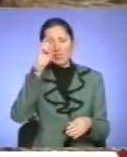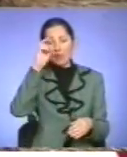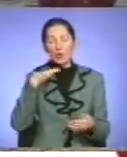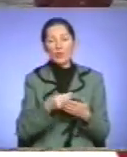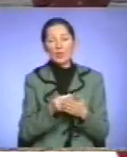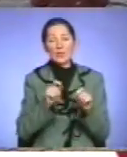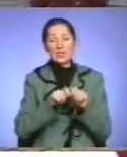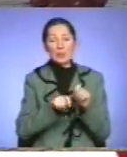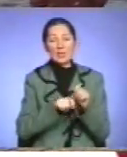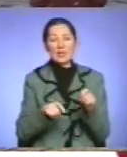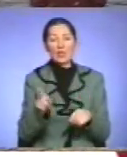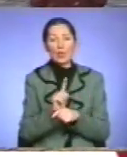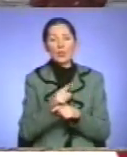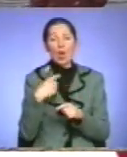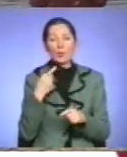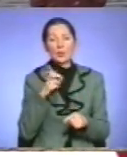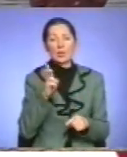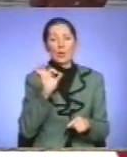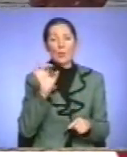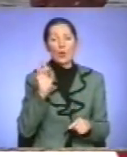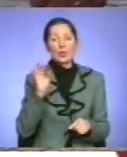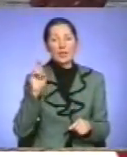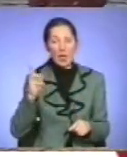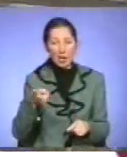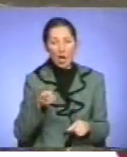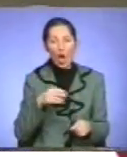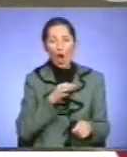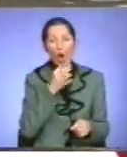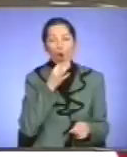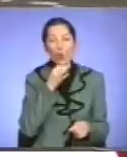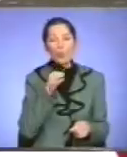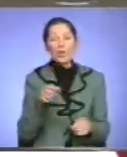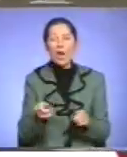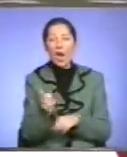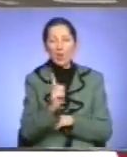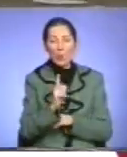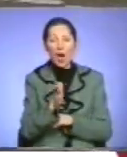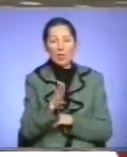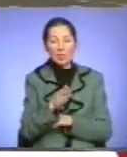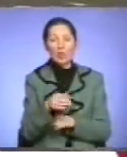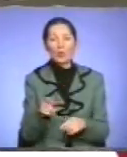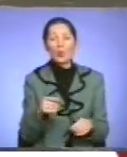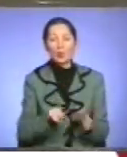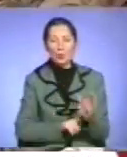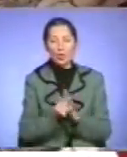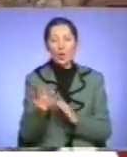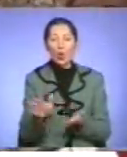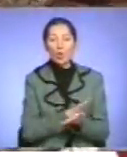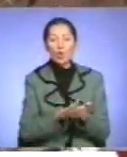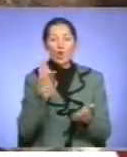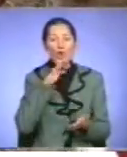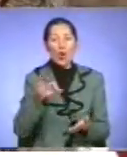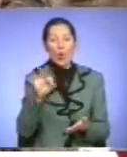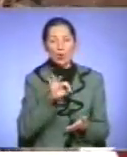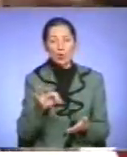Тернопільській області Федір Бортняк любить рибалити, тому насамперед очищає озеро. Без наживи за кілька хвилин кілограми